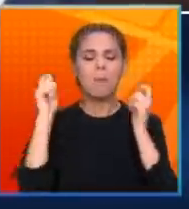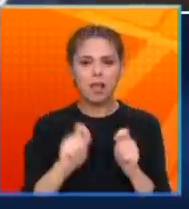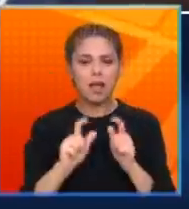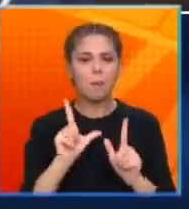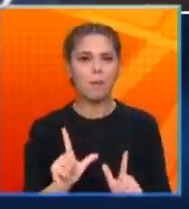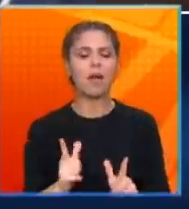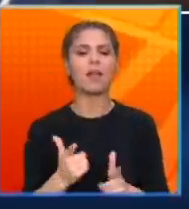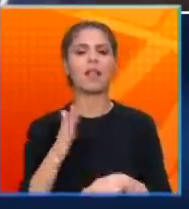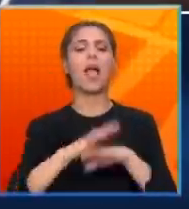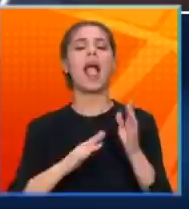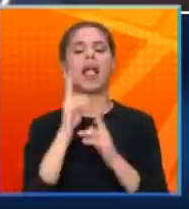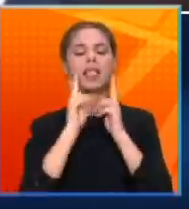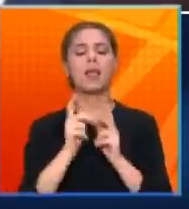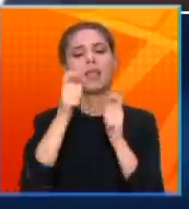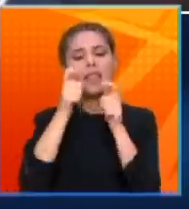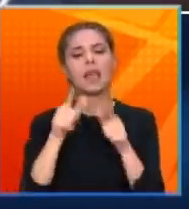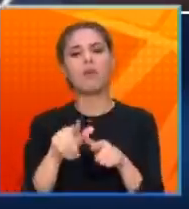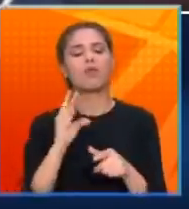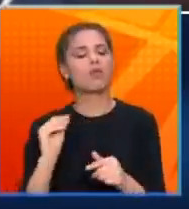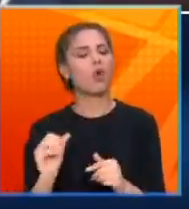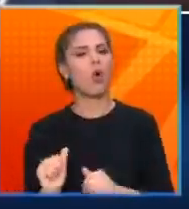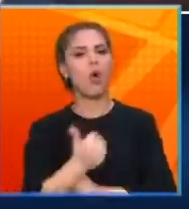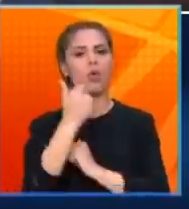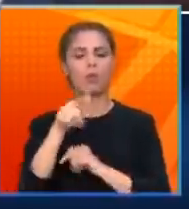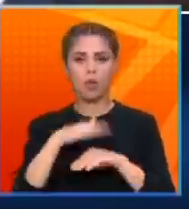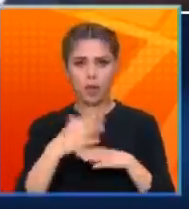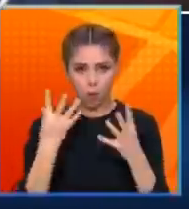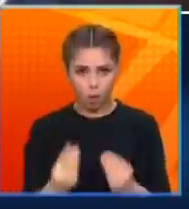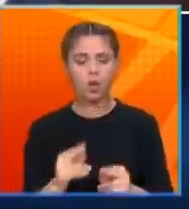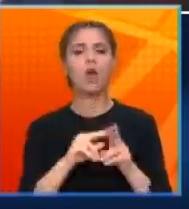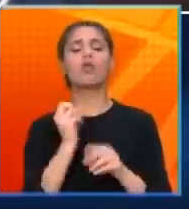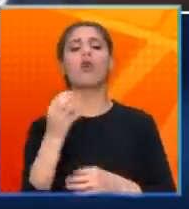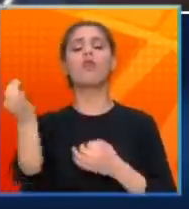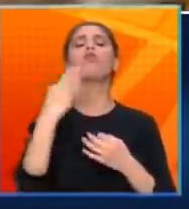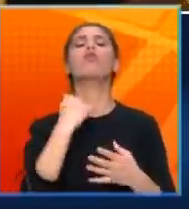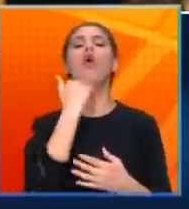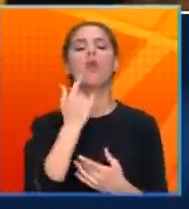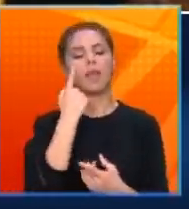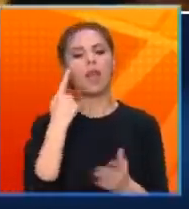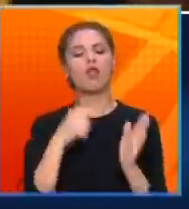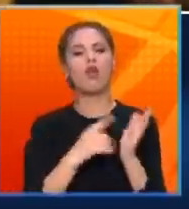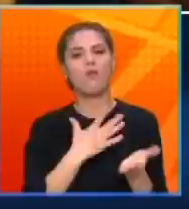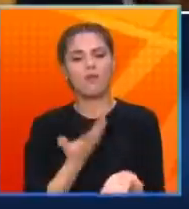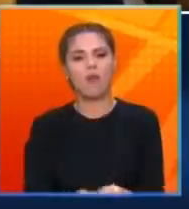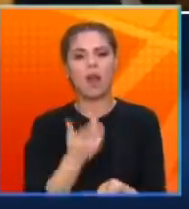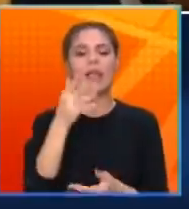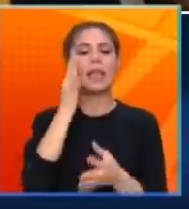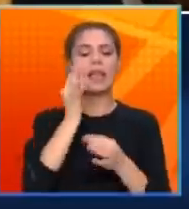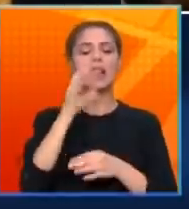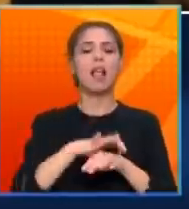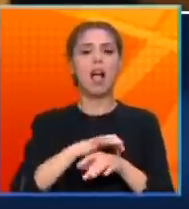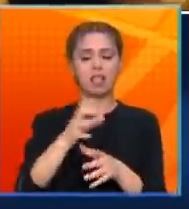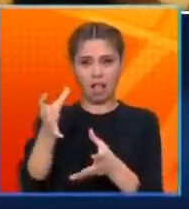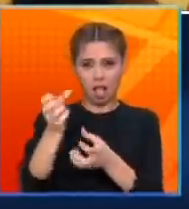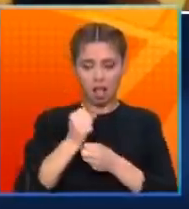takmak ve el hijyenine dikkat etmek. Bunları yaparsak zaten virüsün bulaşmadığını görüyoruz. İnsan hastalığı alıyor